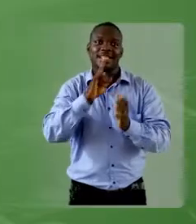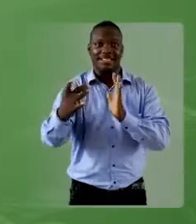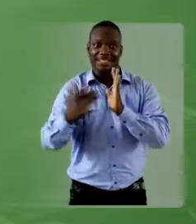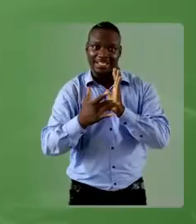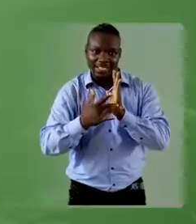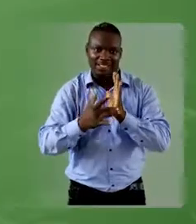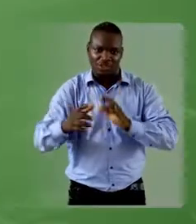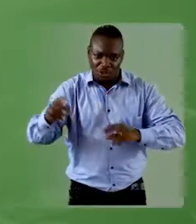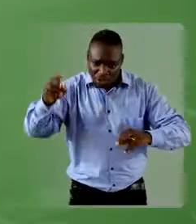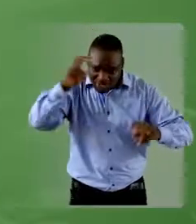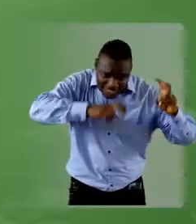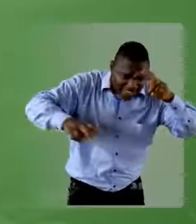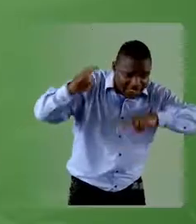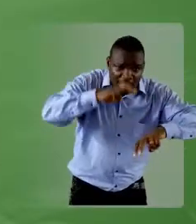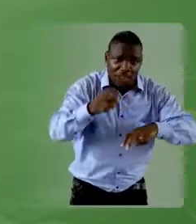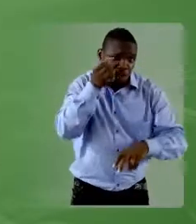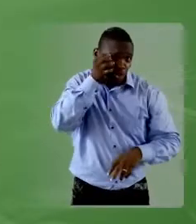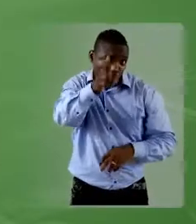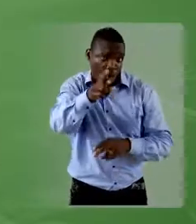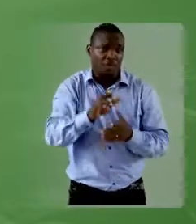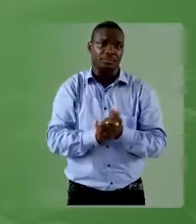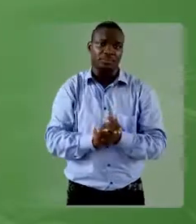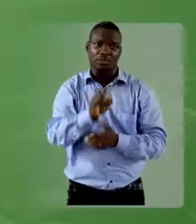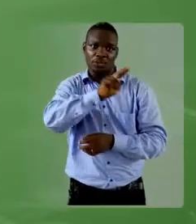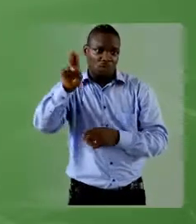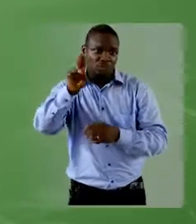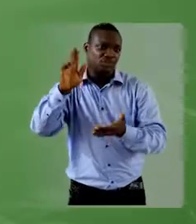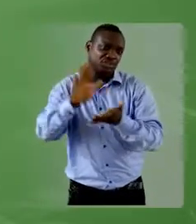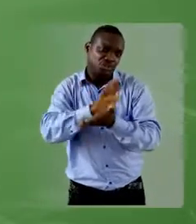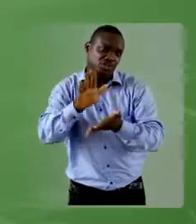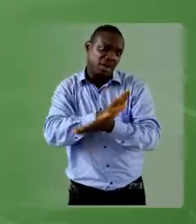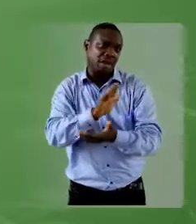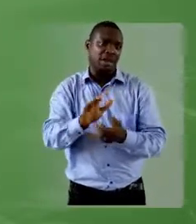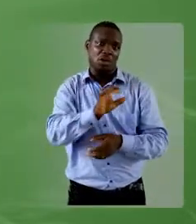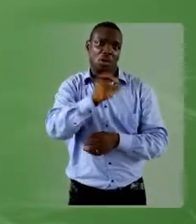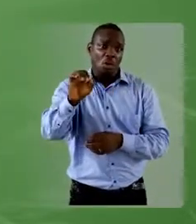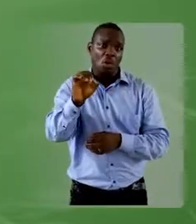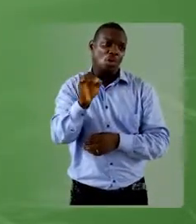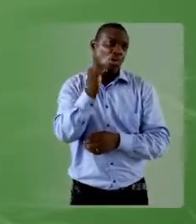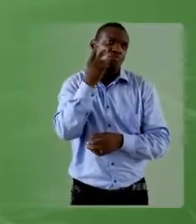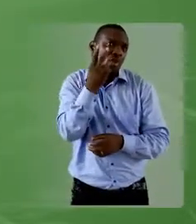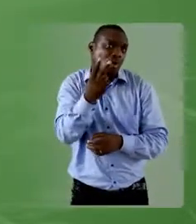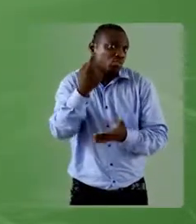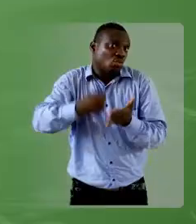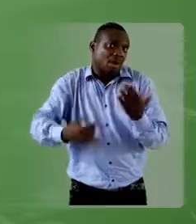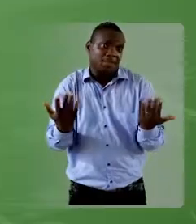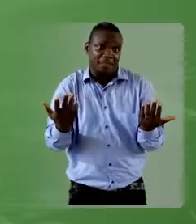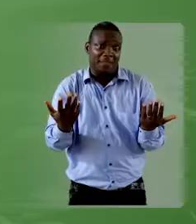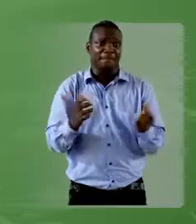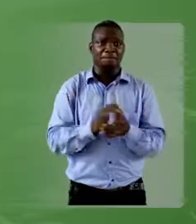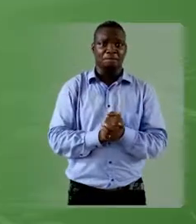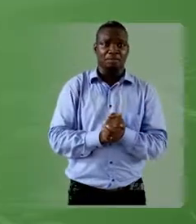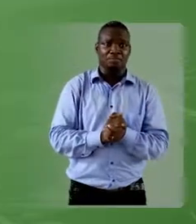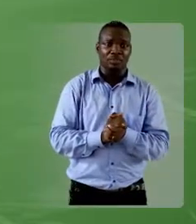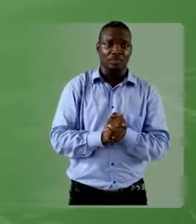l'or. Au niveau de ce document, on observe le document indiqué